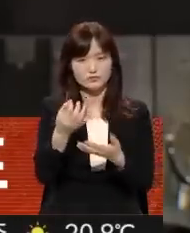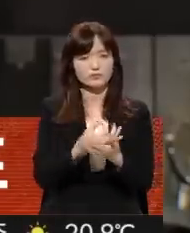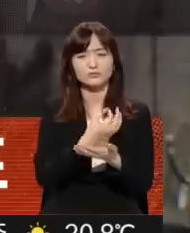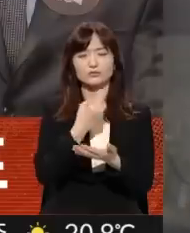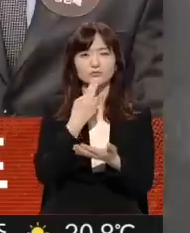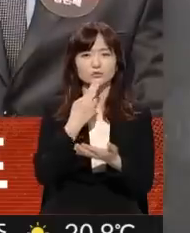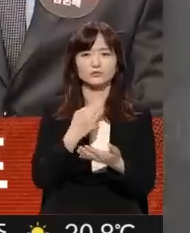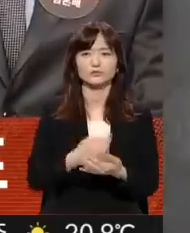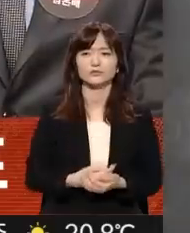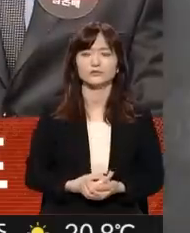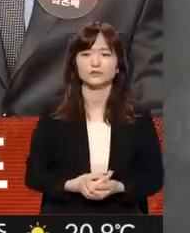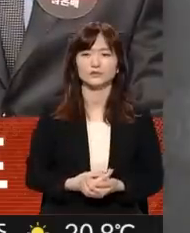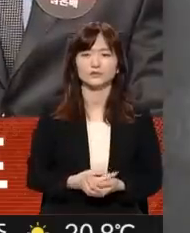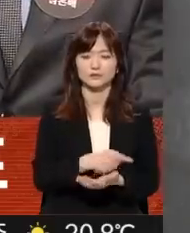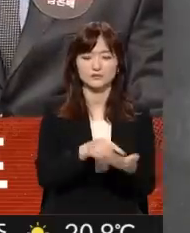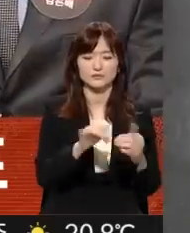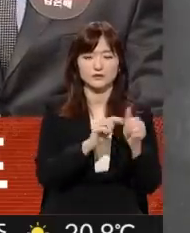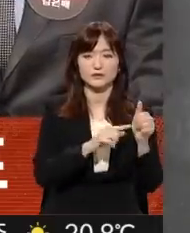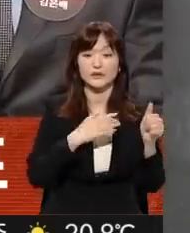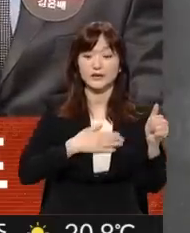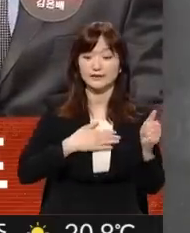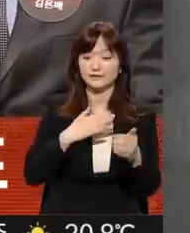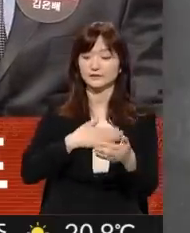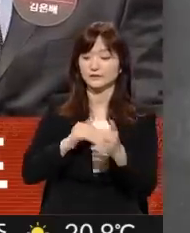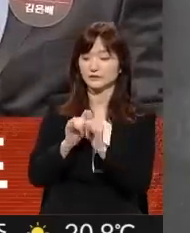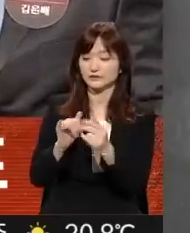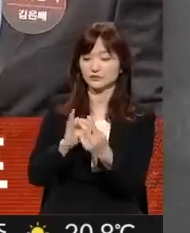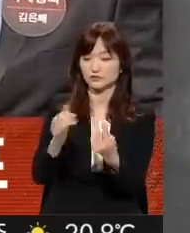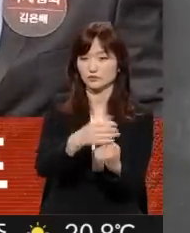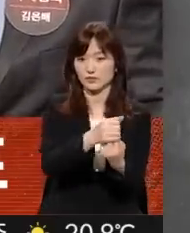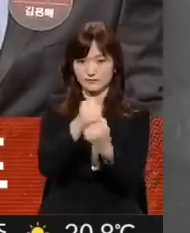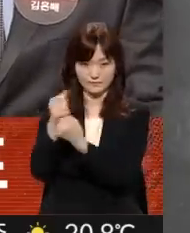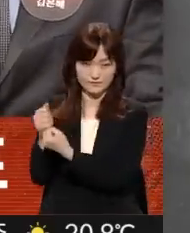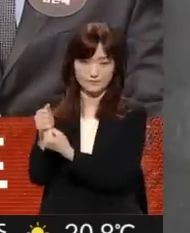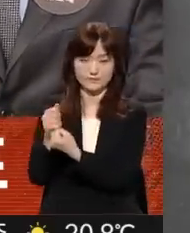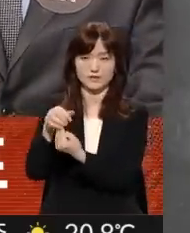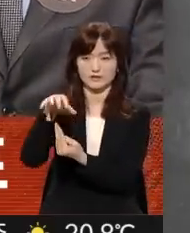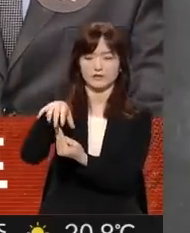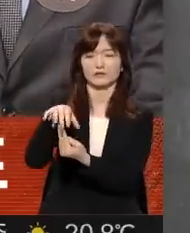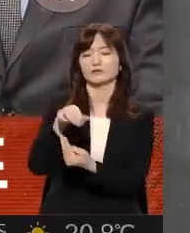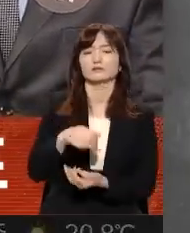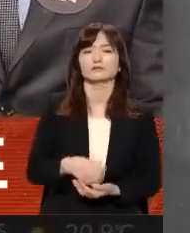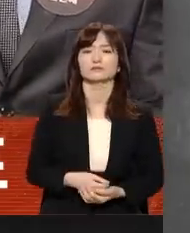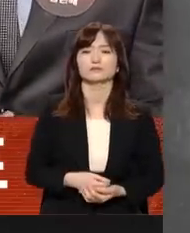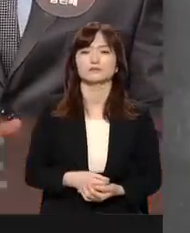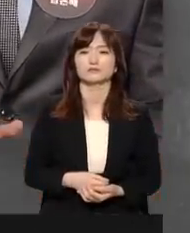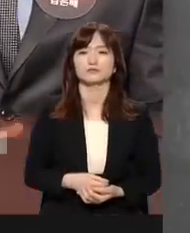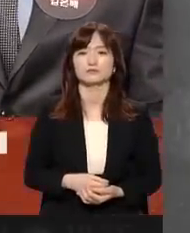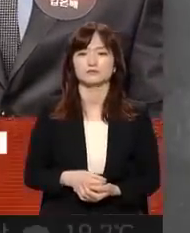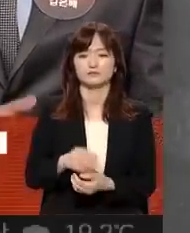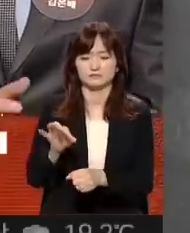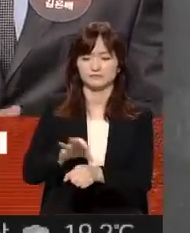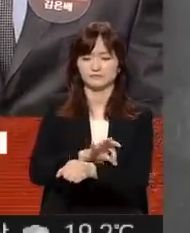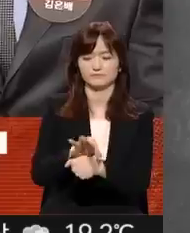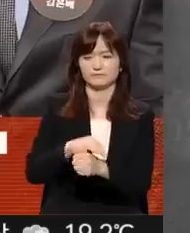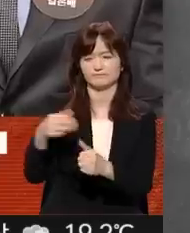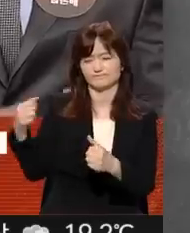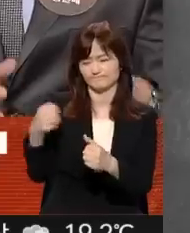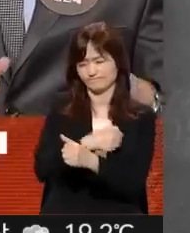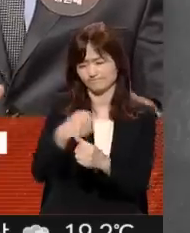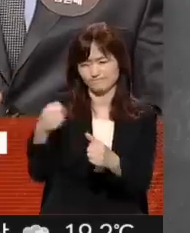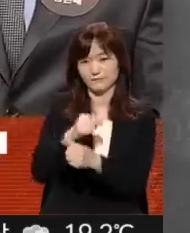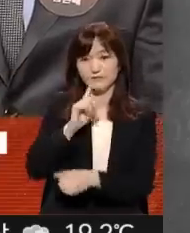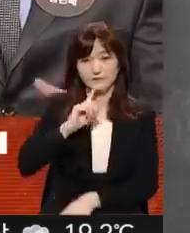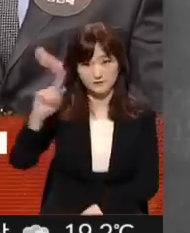없으니까는 그 피해자가 알고 있는 지인 두 명을 납치를 했습니다. 그 저번에 말씀드린 대로 10시간 동안 폭행을 했어요. 근데